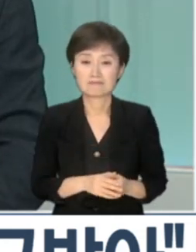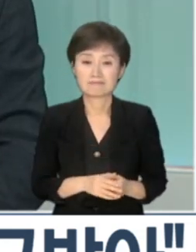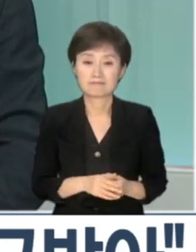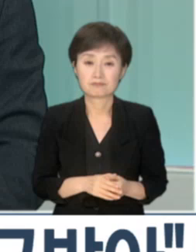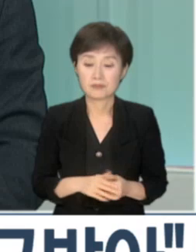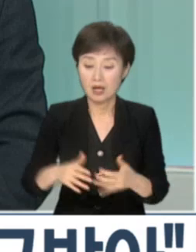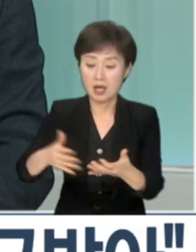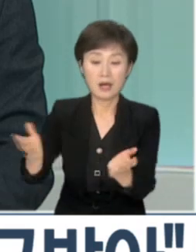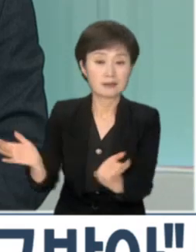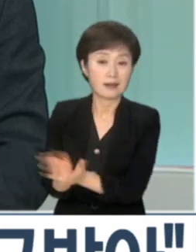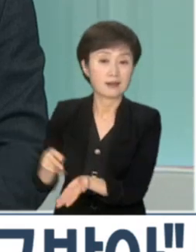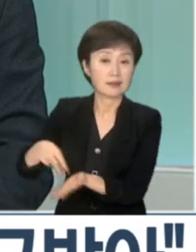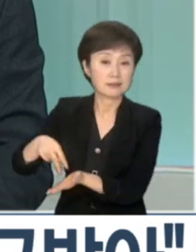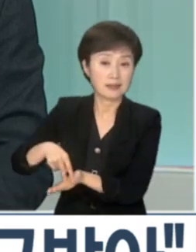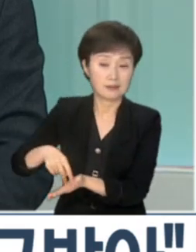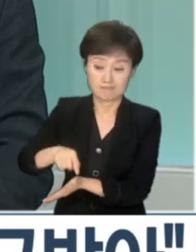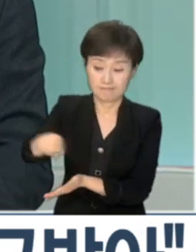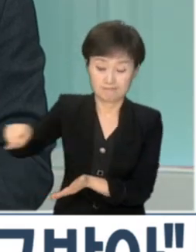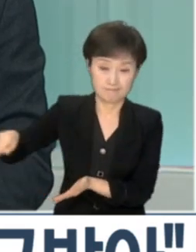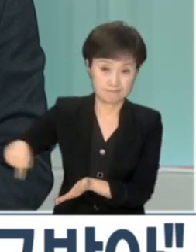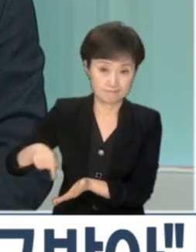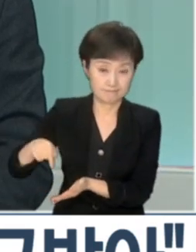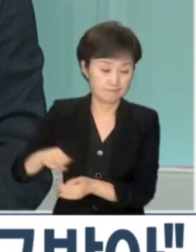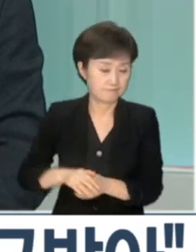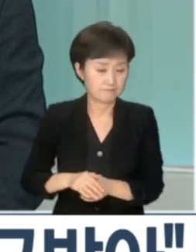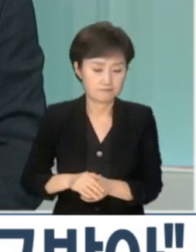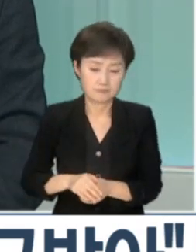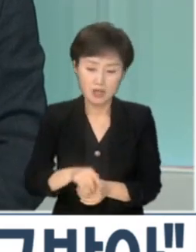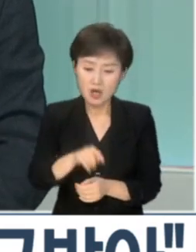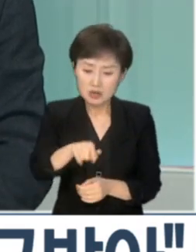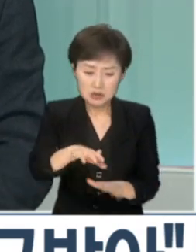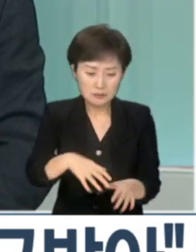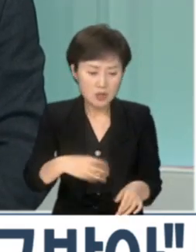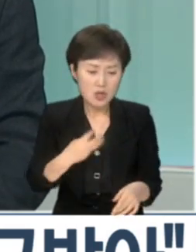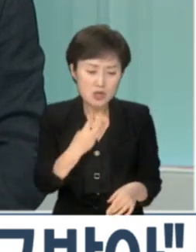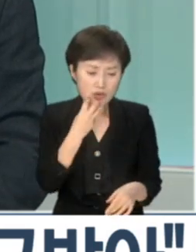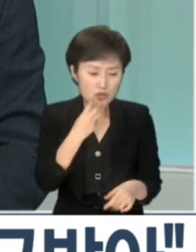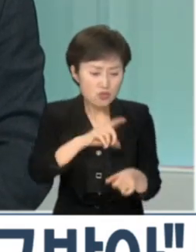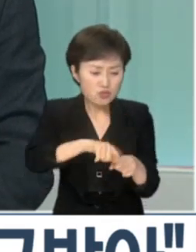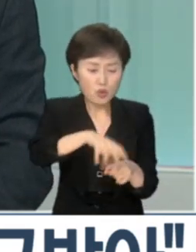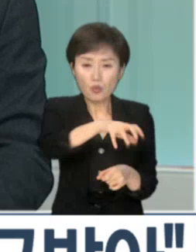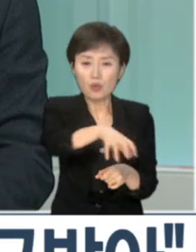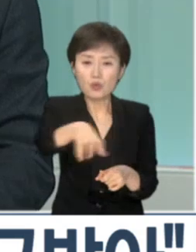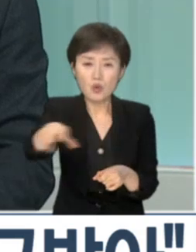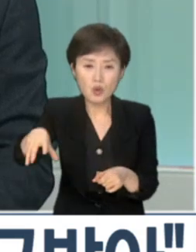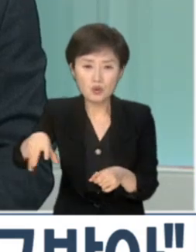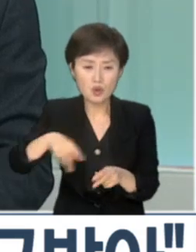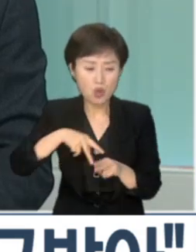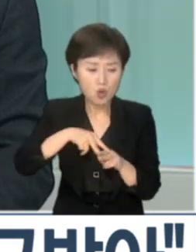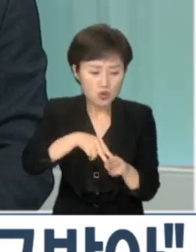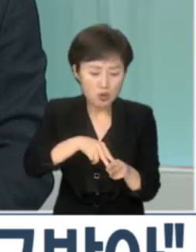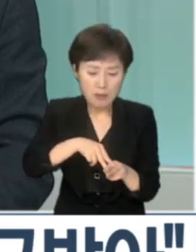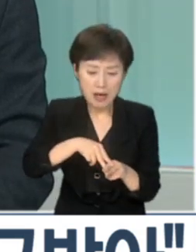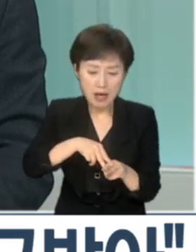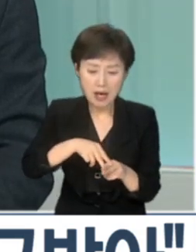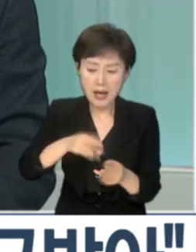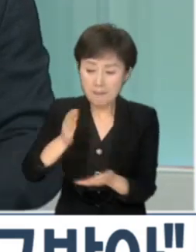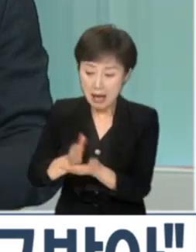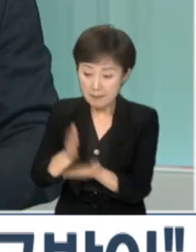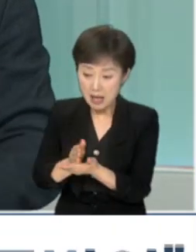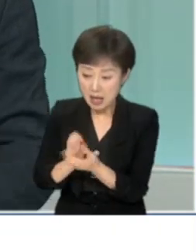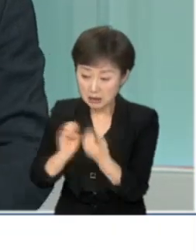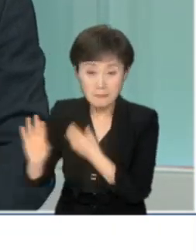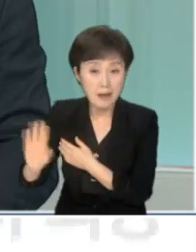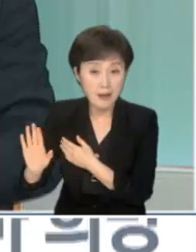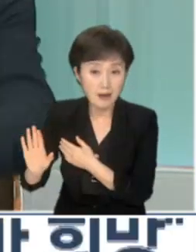아닙니까? 당에서는 그 당 지도부라든지 중진이라든지 윤핵관들에 대한 험지 출마라든지 그 불출마 요구에 대해서는 답변하지 않고 오히려